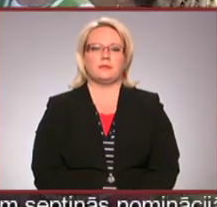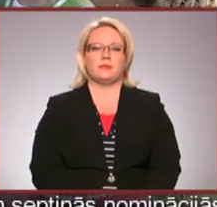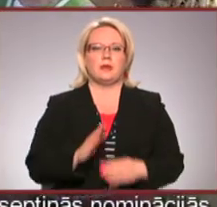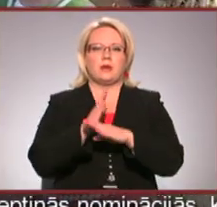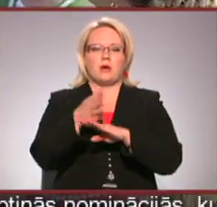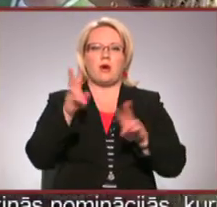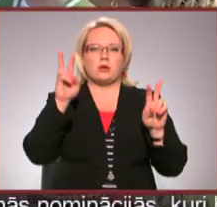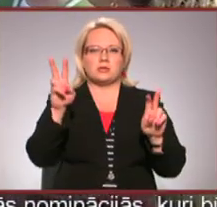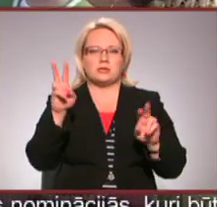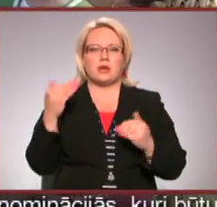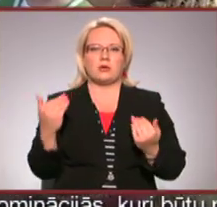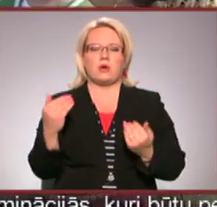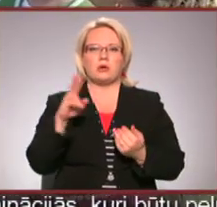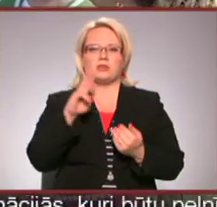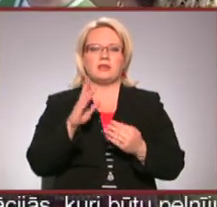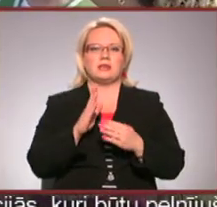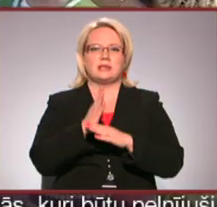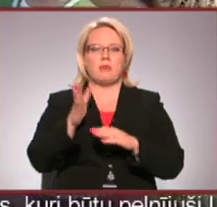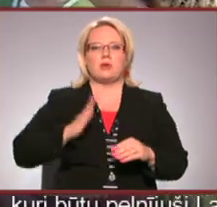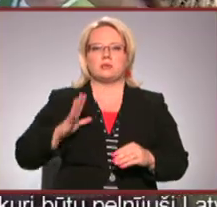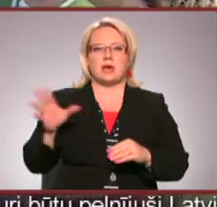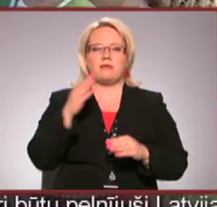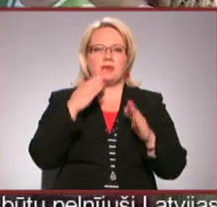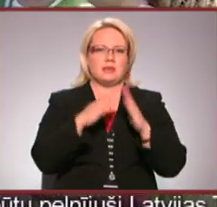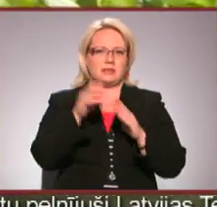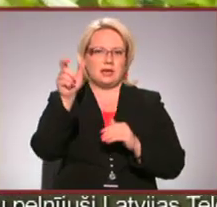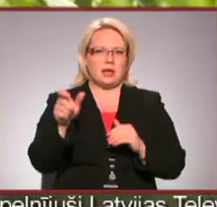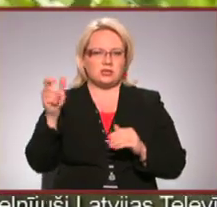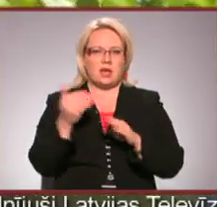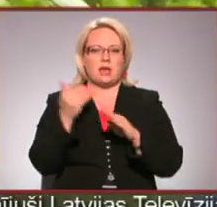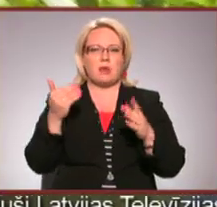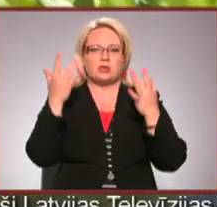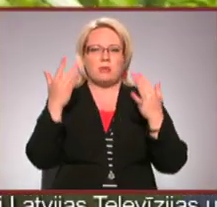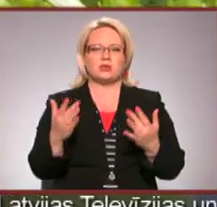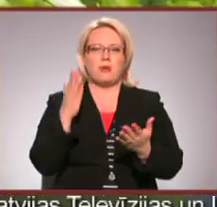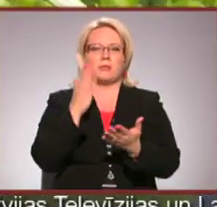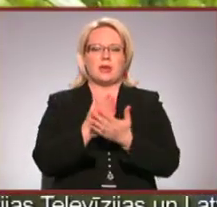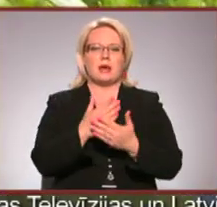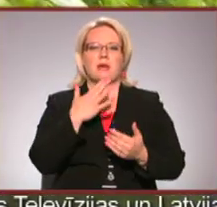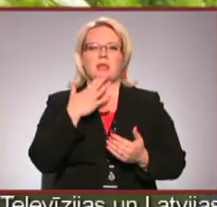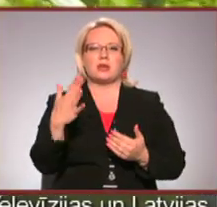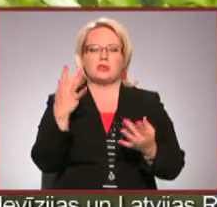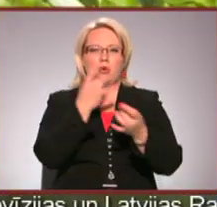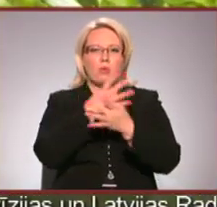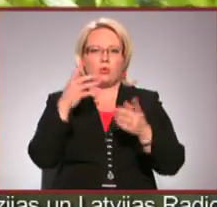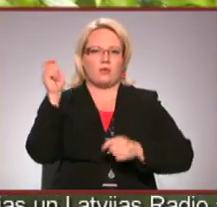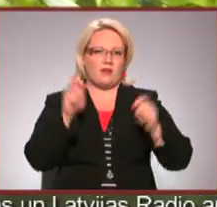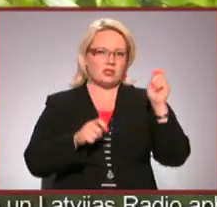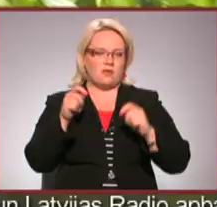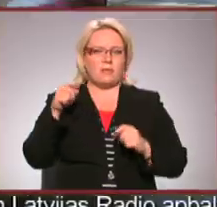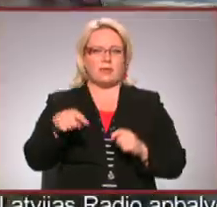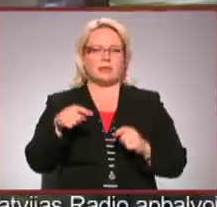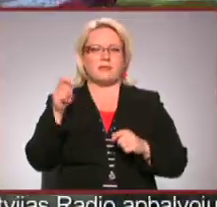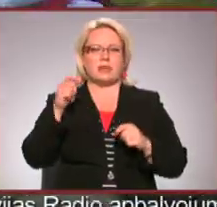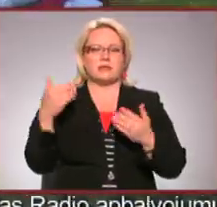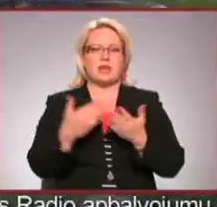Gosti. Viesi, kurus šonedēļ ciemos gaida visi rēzeknieši. Iepriekš pasākums tika dēvēts par Nacionālo kultūru festivālu, bet šogad ieviestas